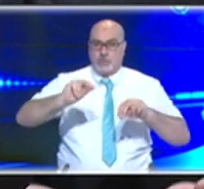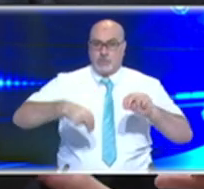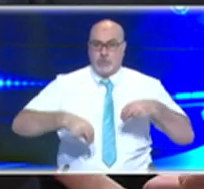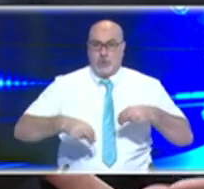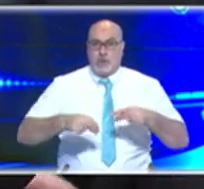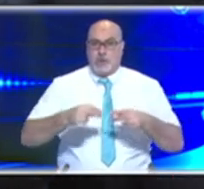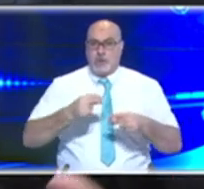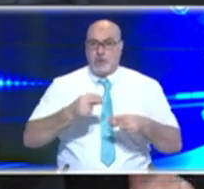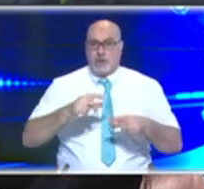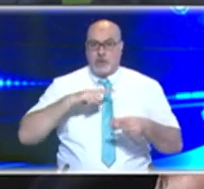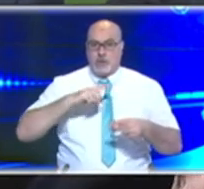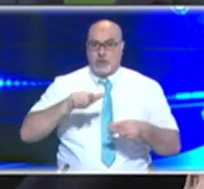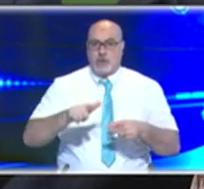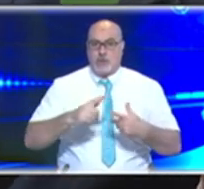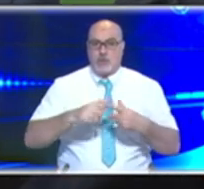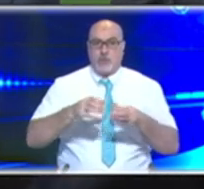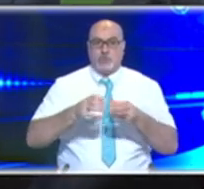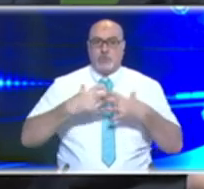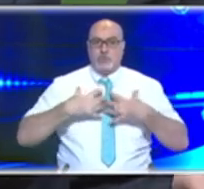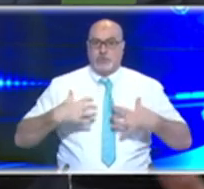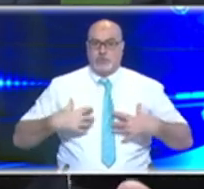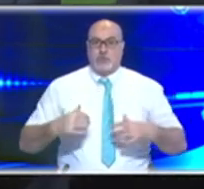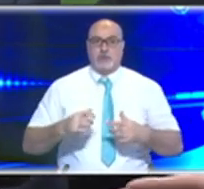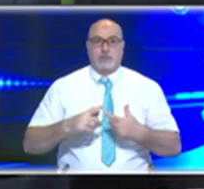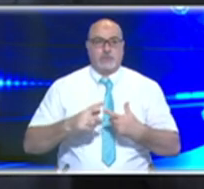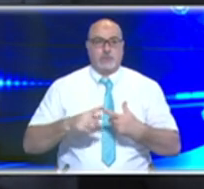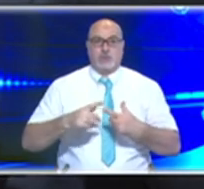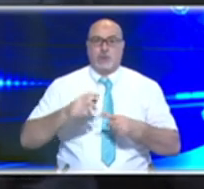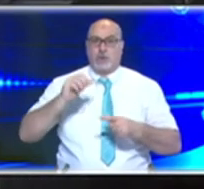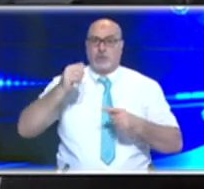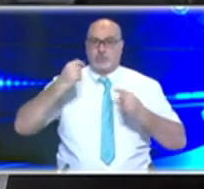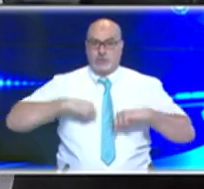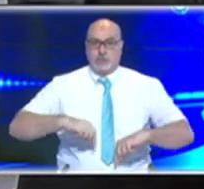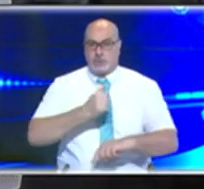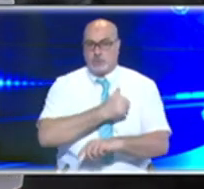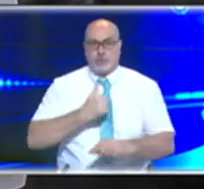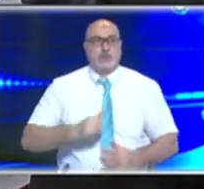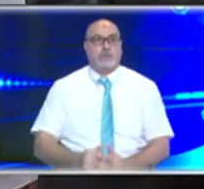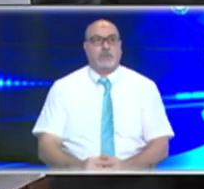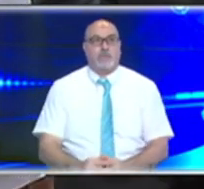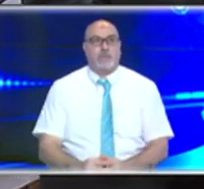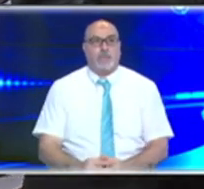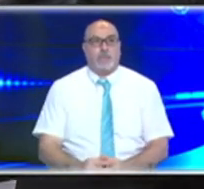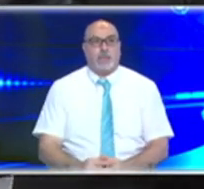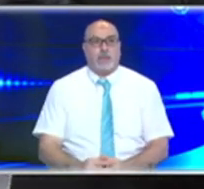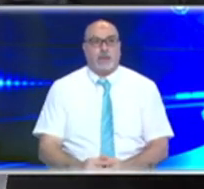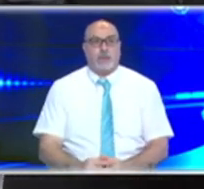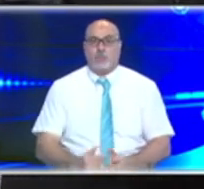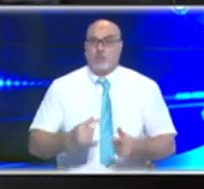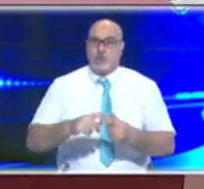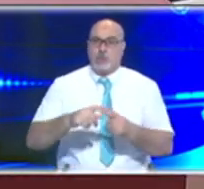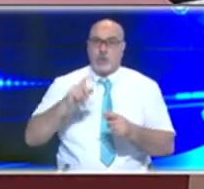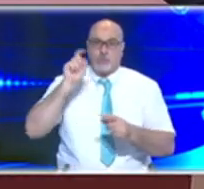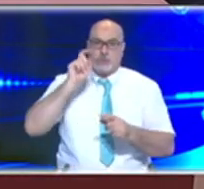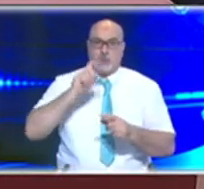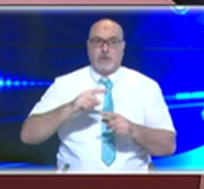في اللجنة العلمية، وصدق عليه السيد وزير الصحة، نفتخر بالطاقات نتاعنا الطبية، نفتخر بها